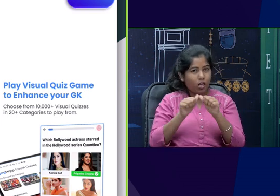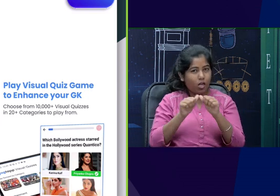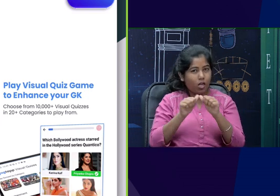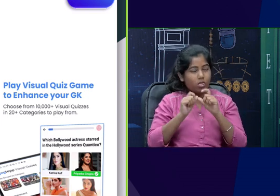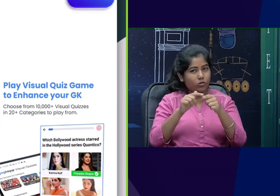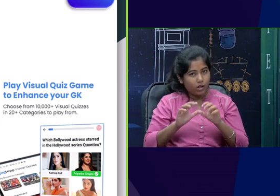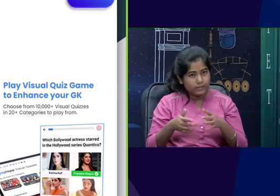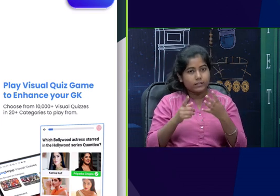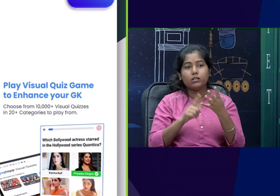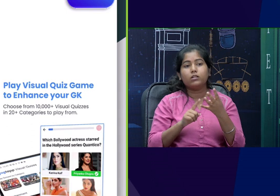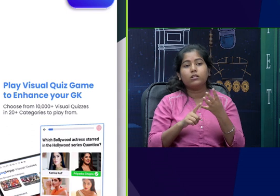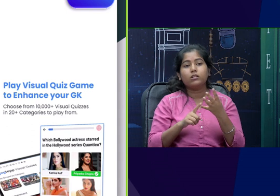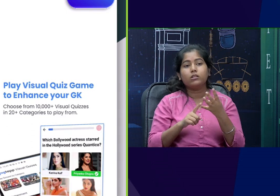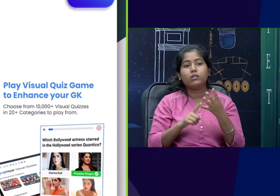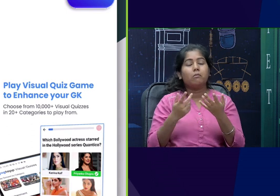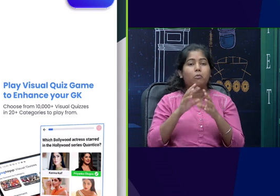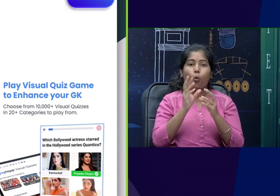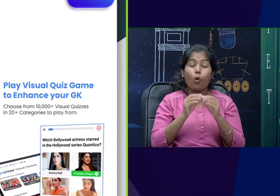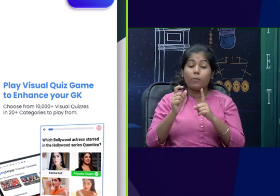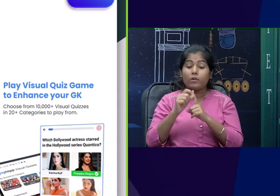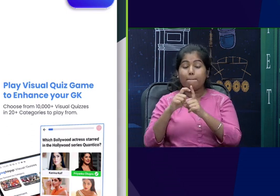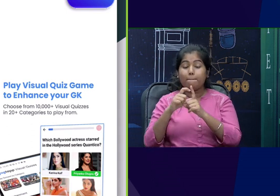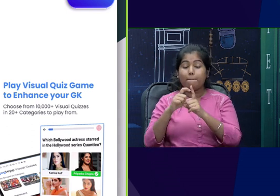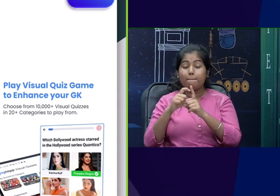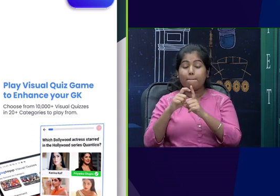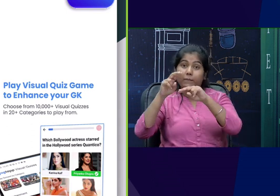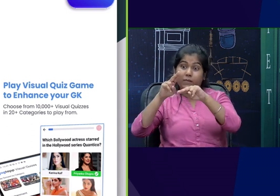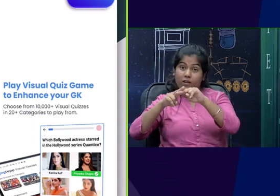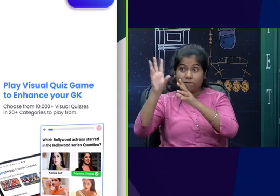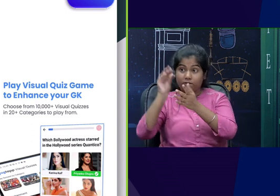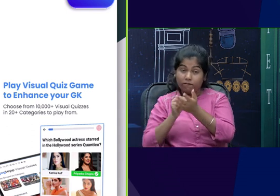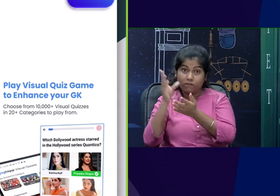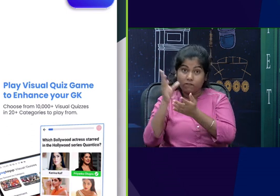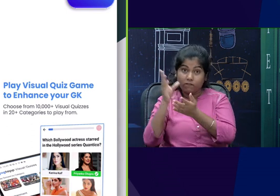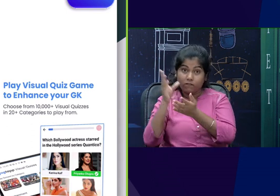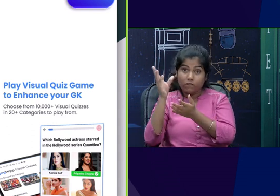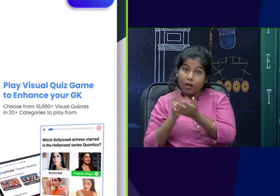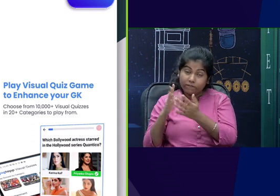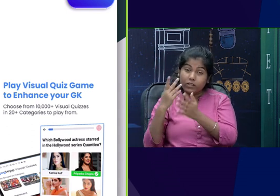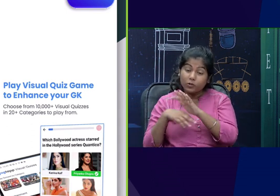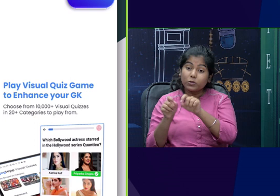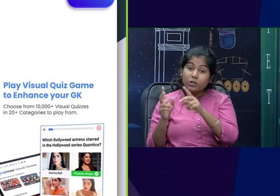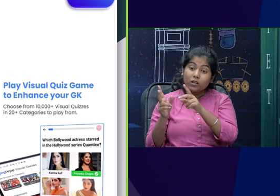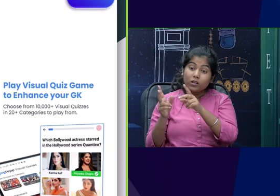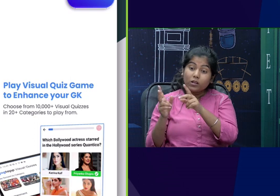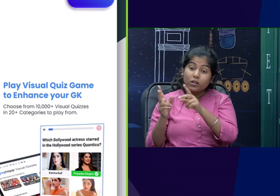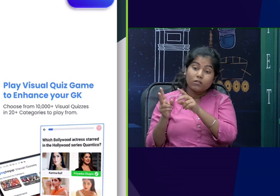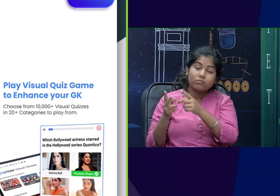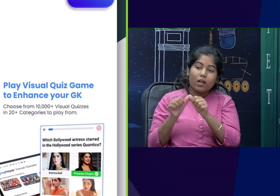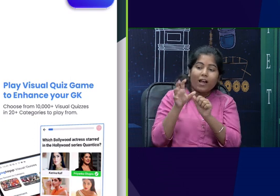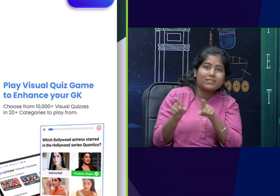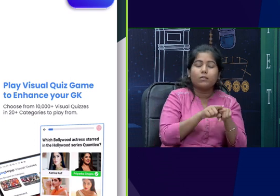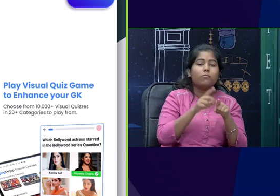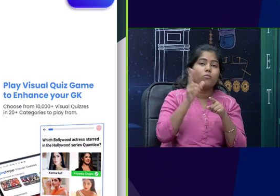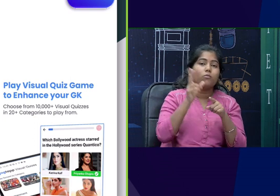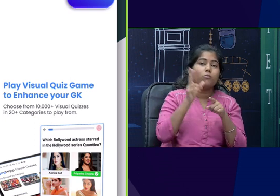भी पीडीएफ है वो एक्सेसिबल हो जाती है हमारी ऑडियो टेक्स्ट में, जो कि विजुअल इम्पेयरमेंट के लिए सही है।